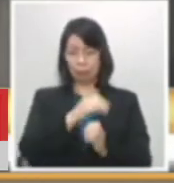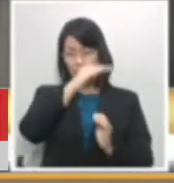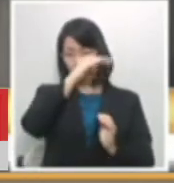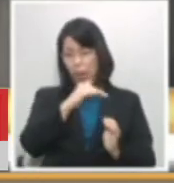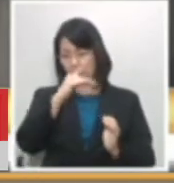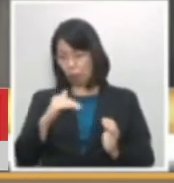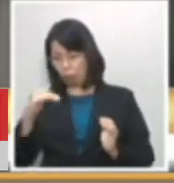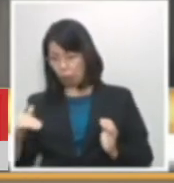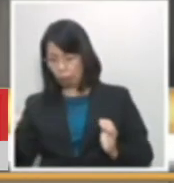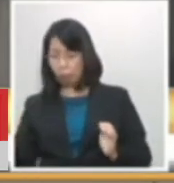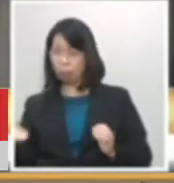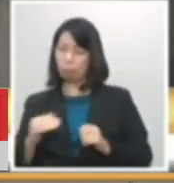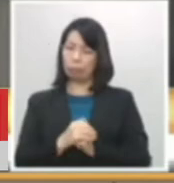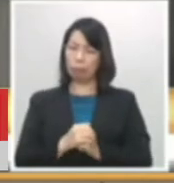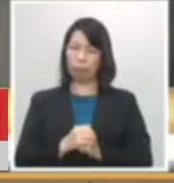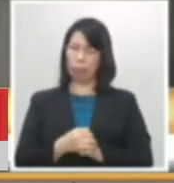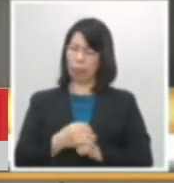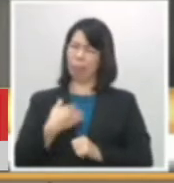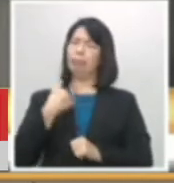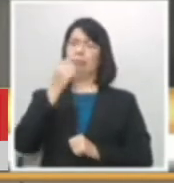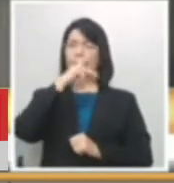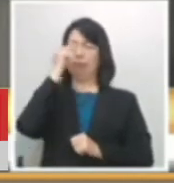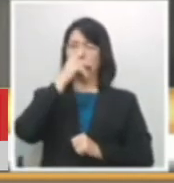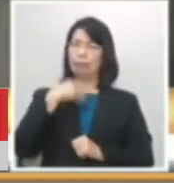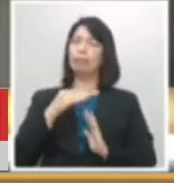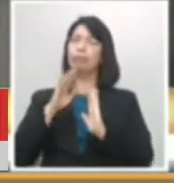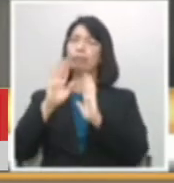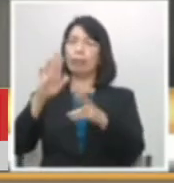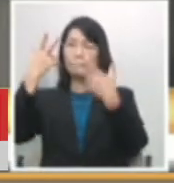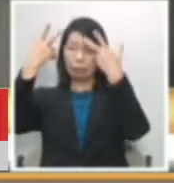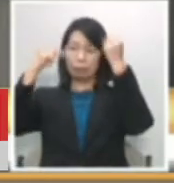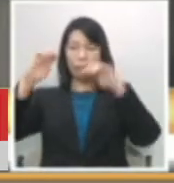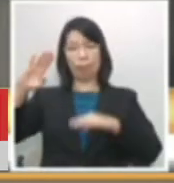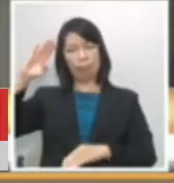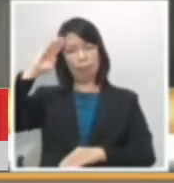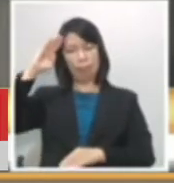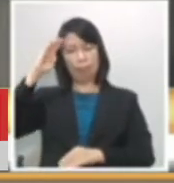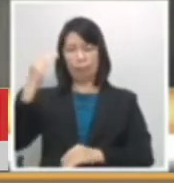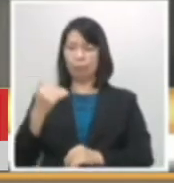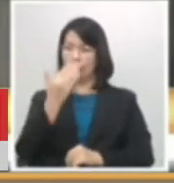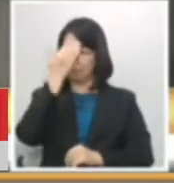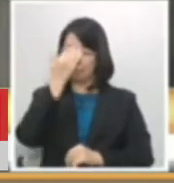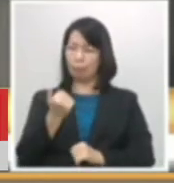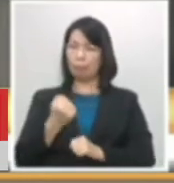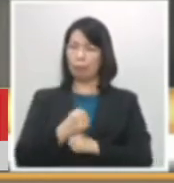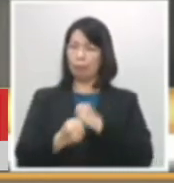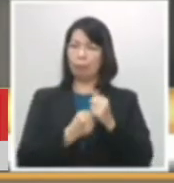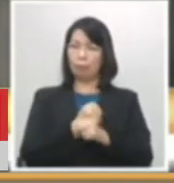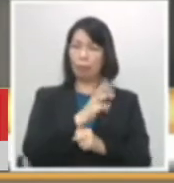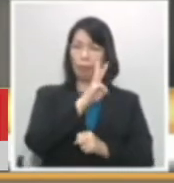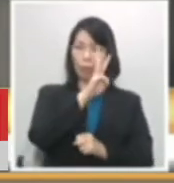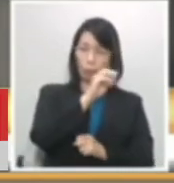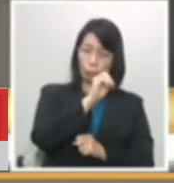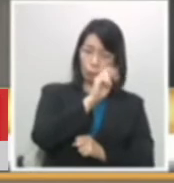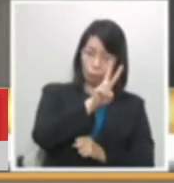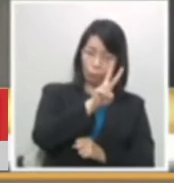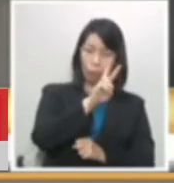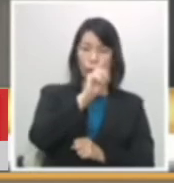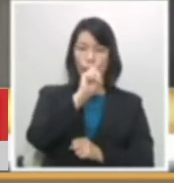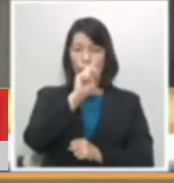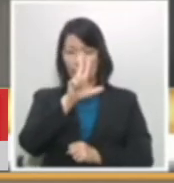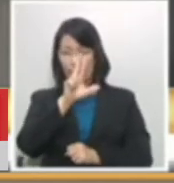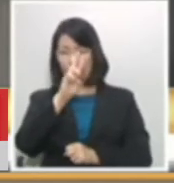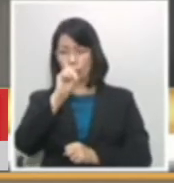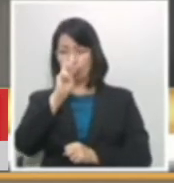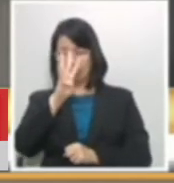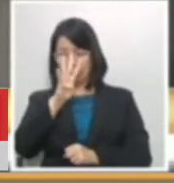จต้องฝากถึงนายกรัฐมนตรีท่านประยุทธ์จันทร์โอชา62 63 64 65 66ลด